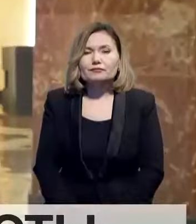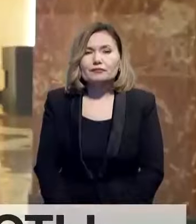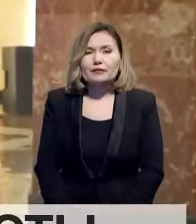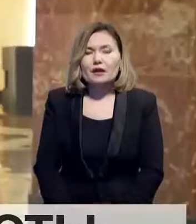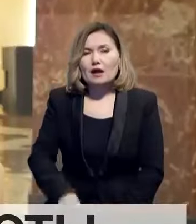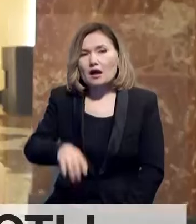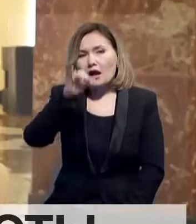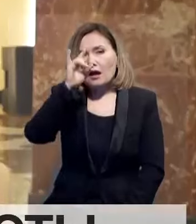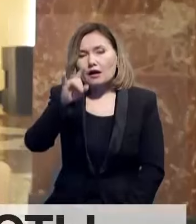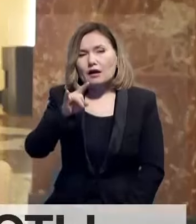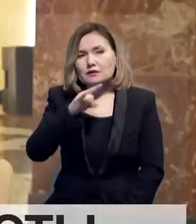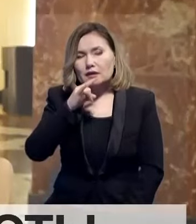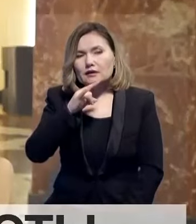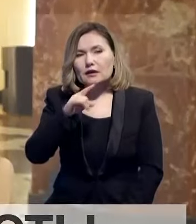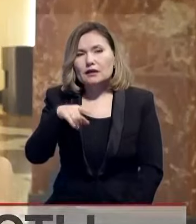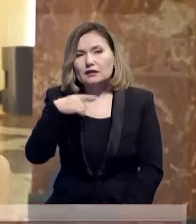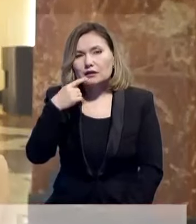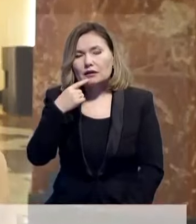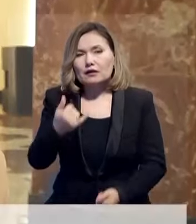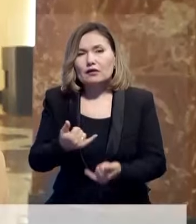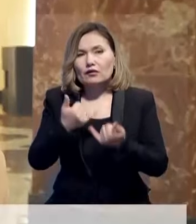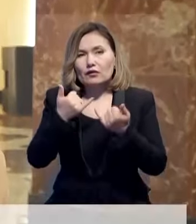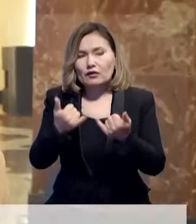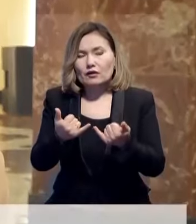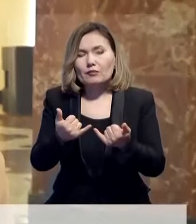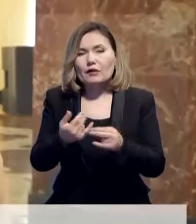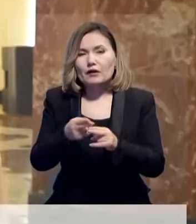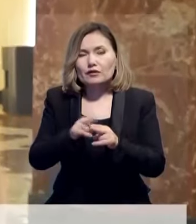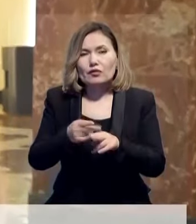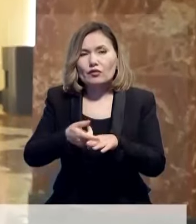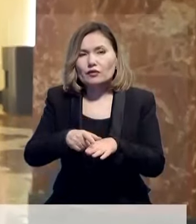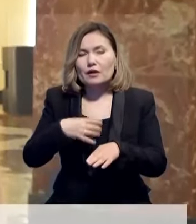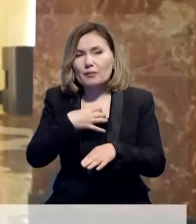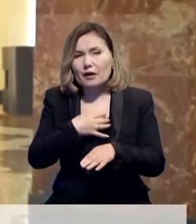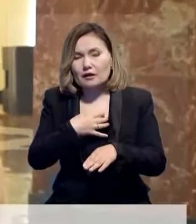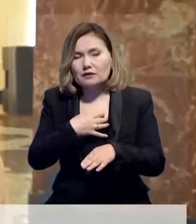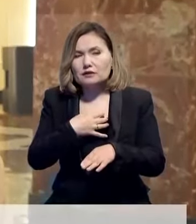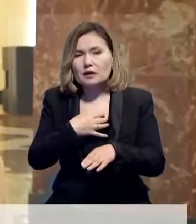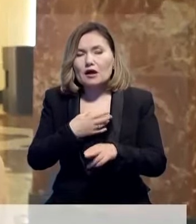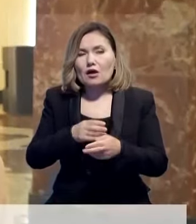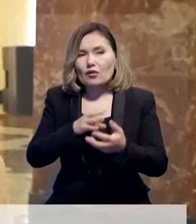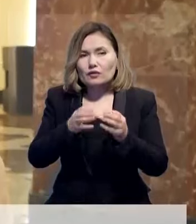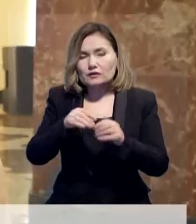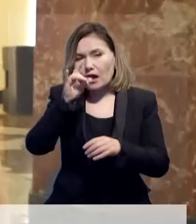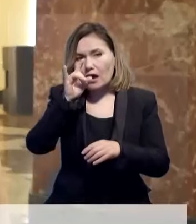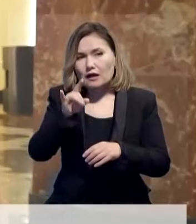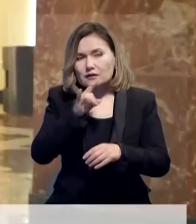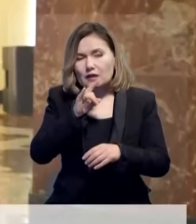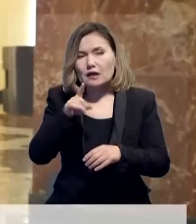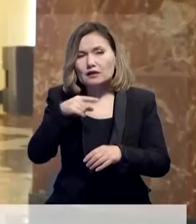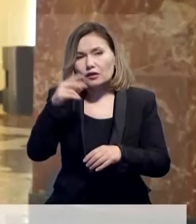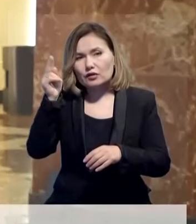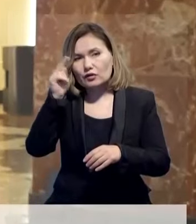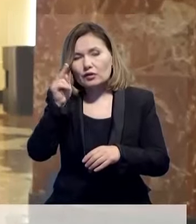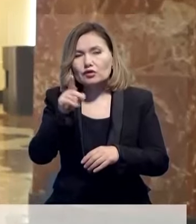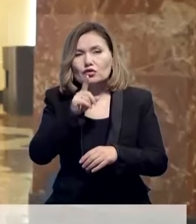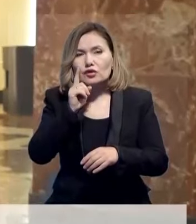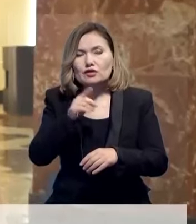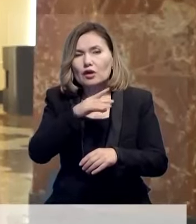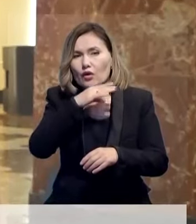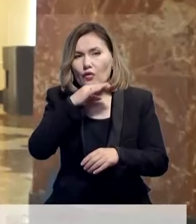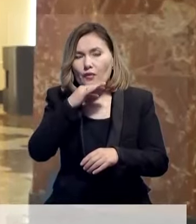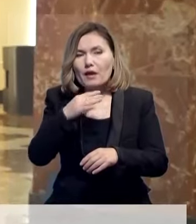деген қызығушылық соңғы жылы өте маңызды орын алып тұр. Соған орай енді соңғы